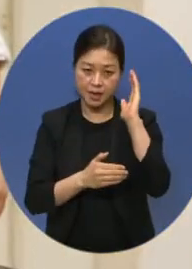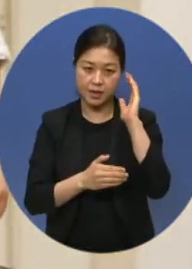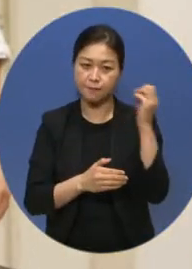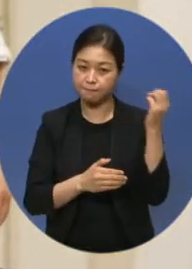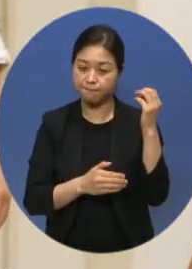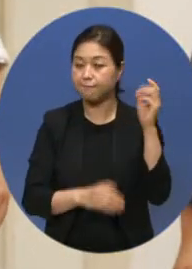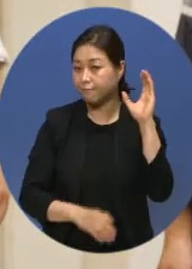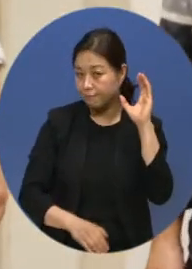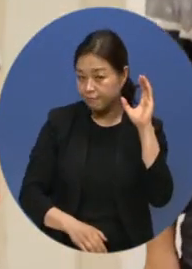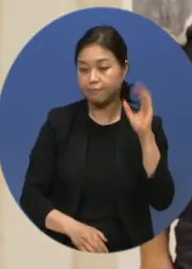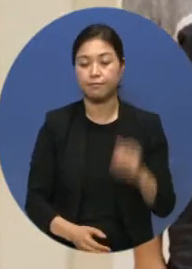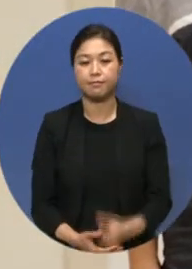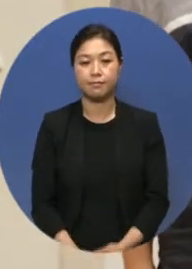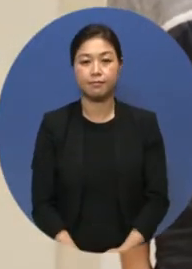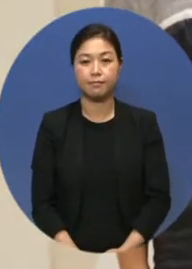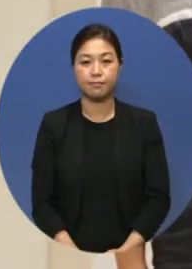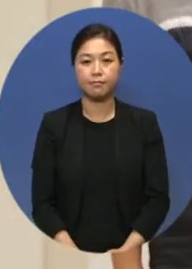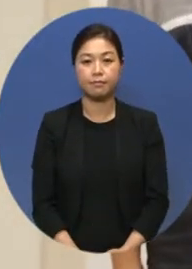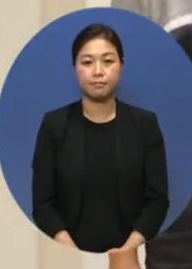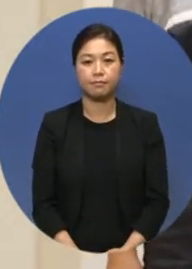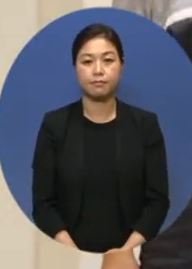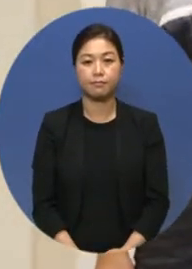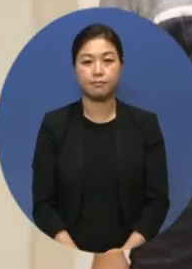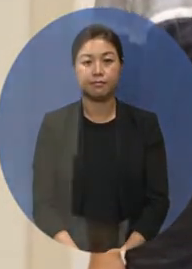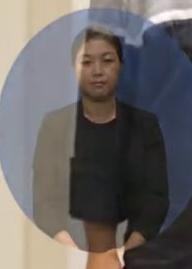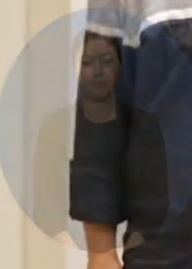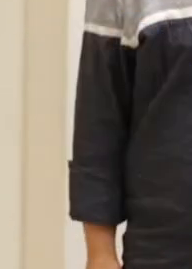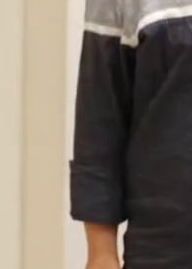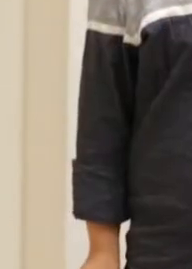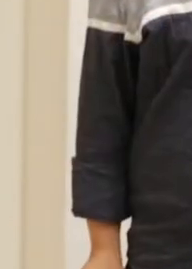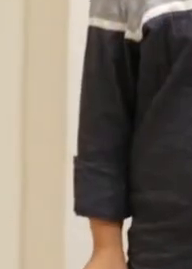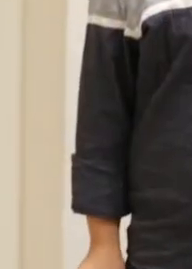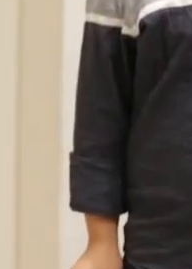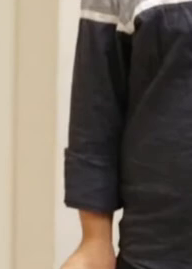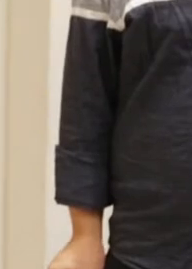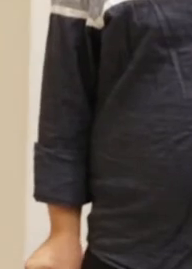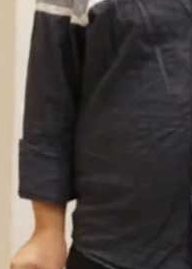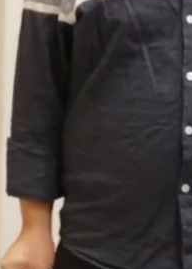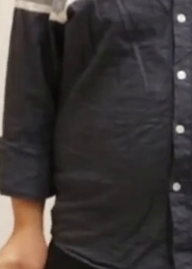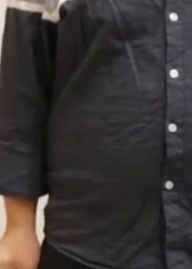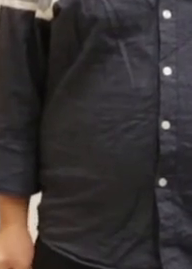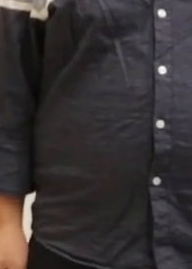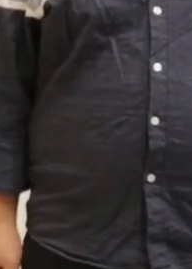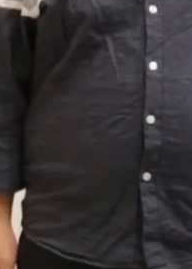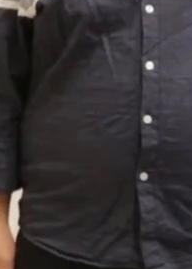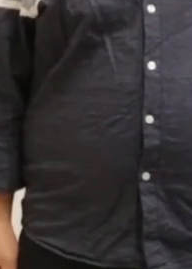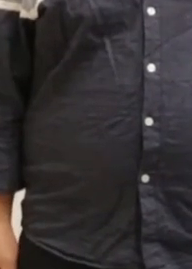네, 자, 첫 번째요. 첫 번째. 다시 한번. 날아가도